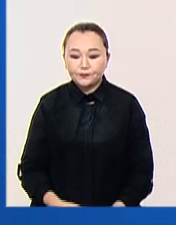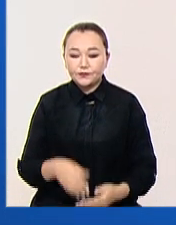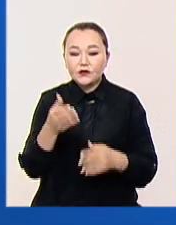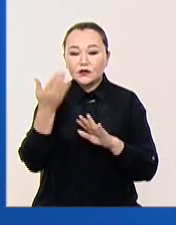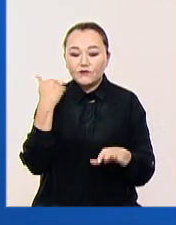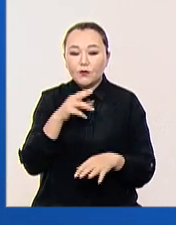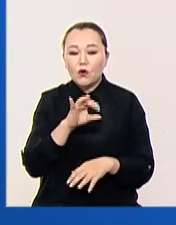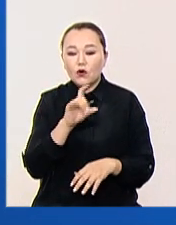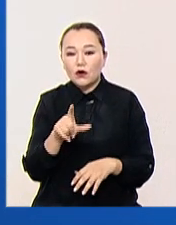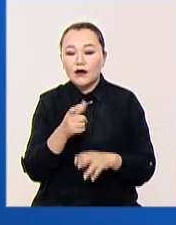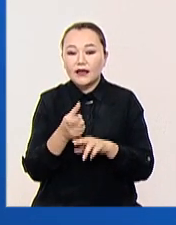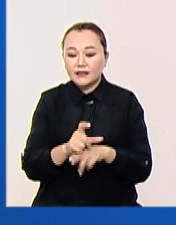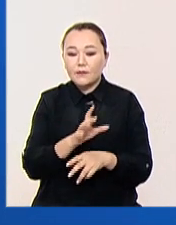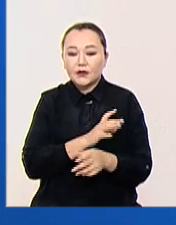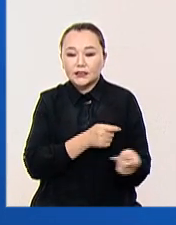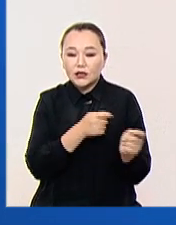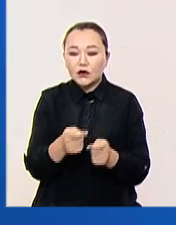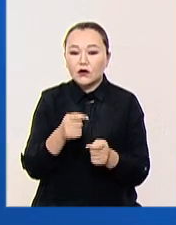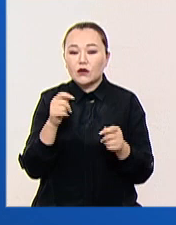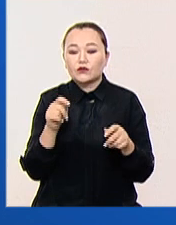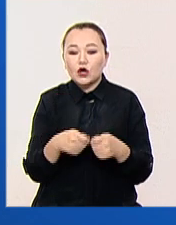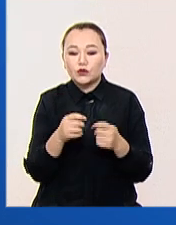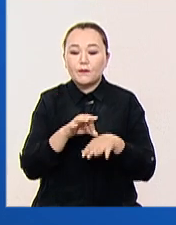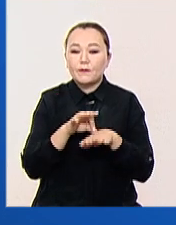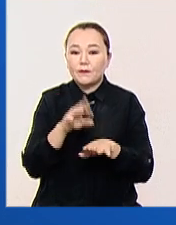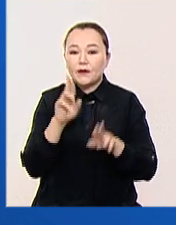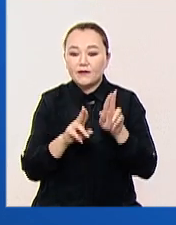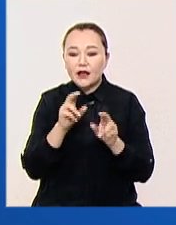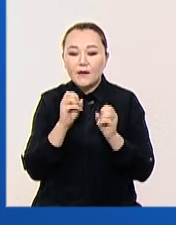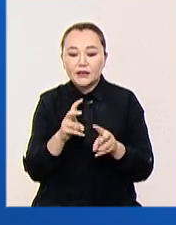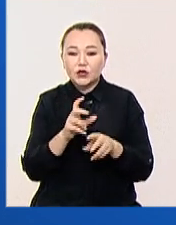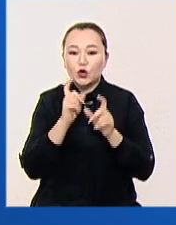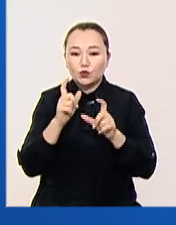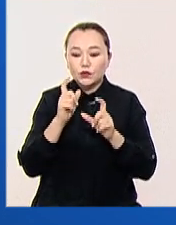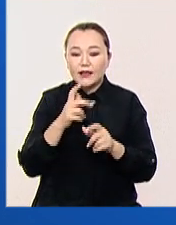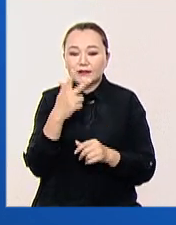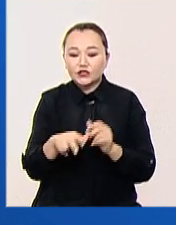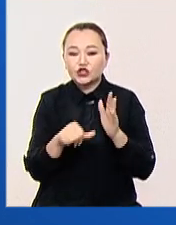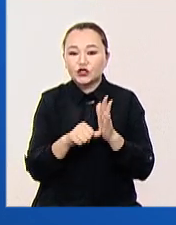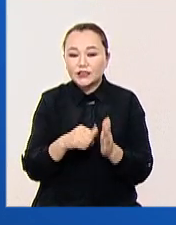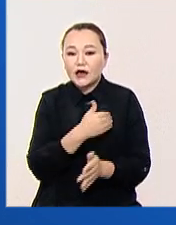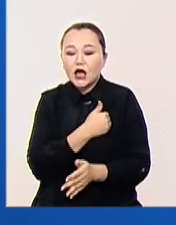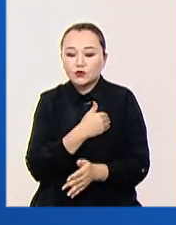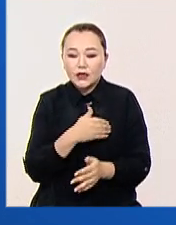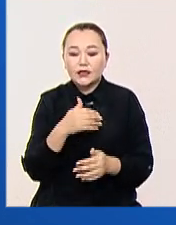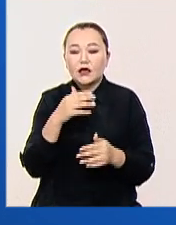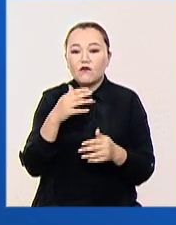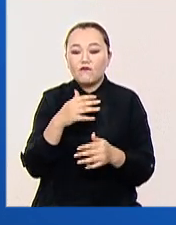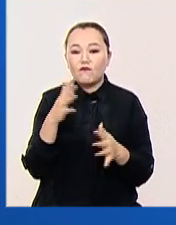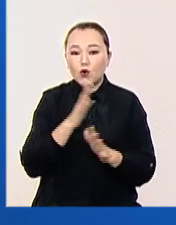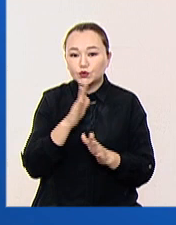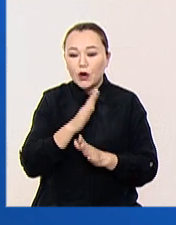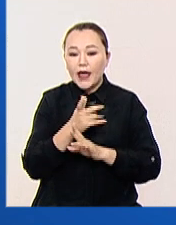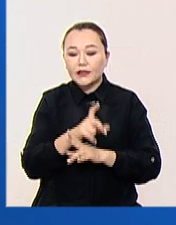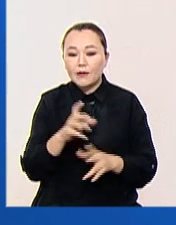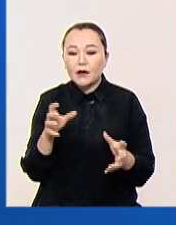Данный порох был транспортирован в Кустанай в нарушение правил перевозки опасных грузов при 36 градусах температуры воздуха и помещен